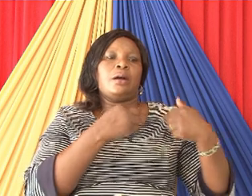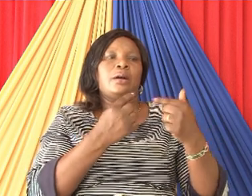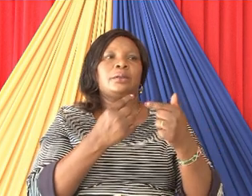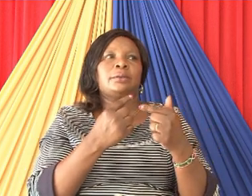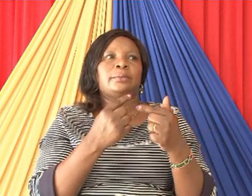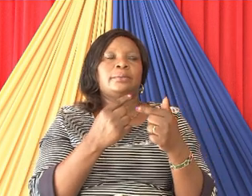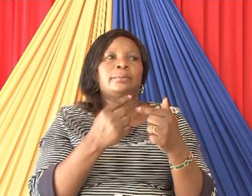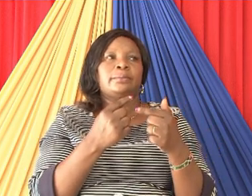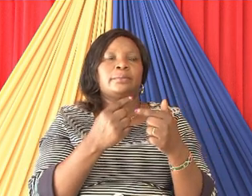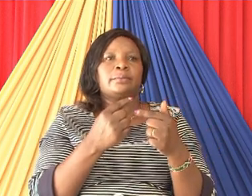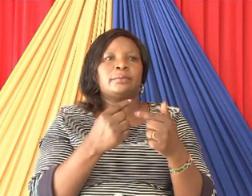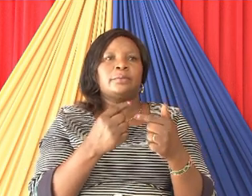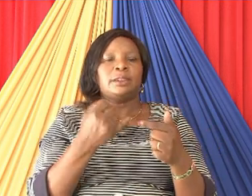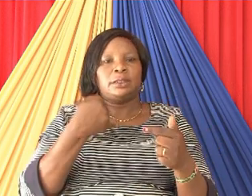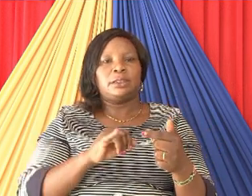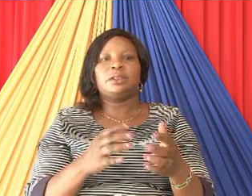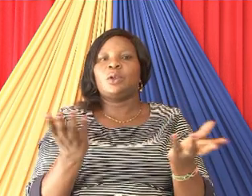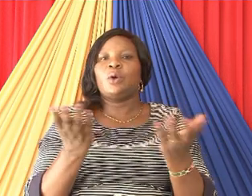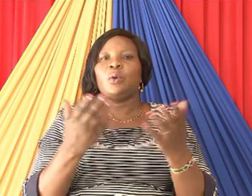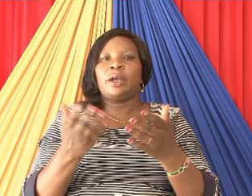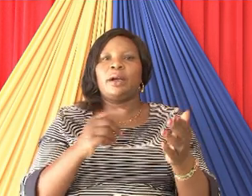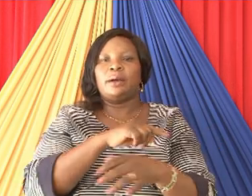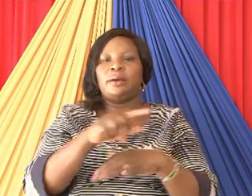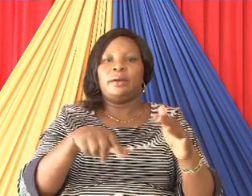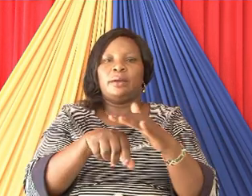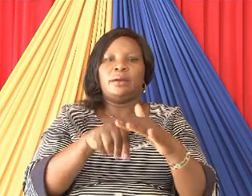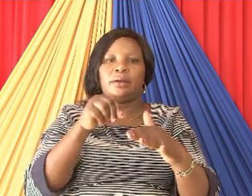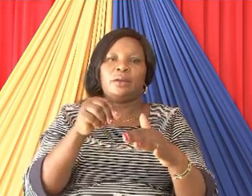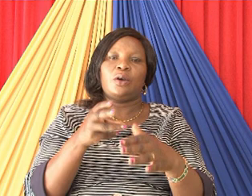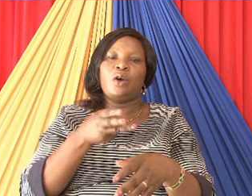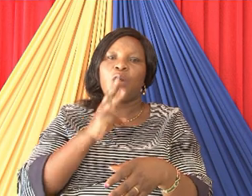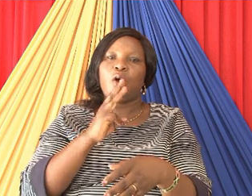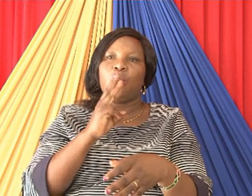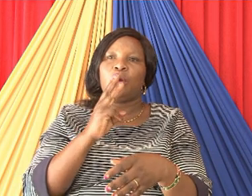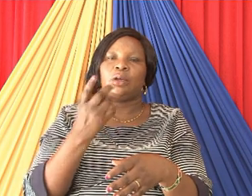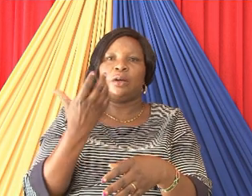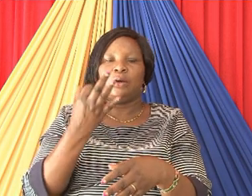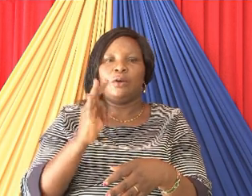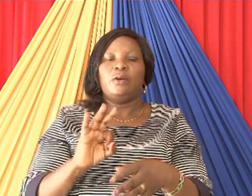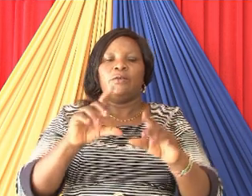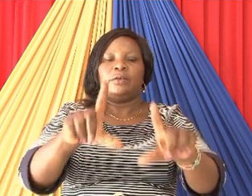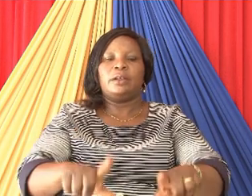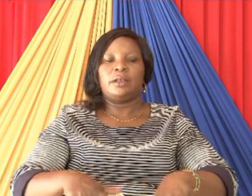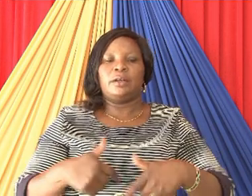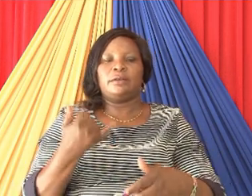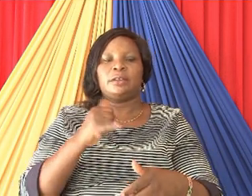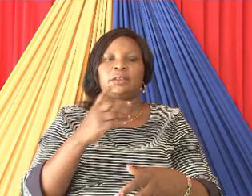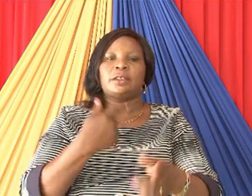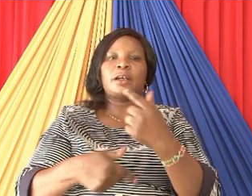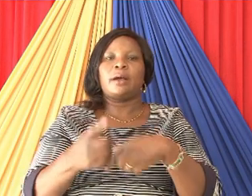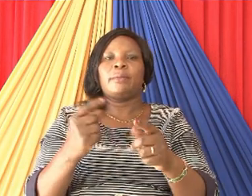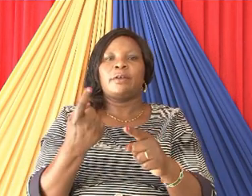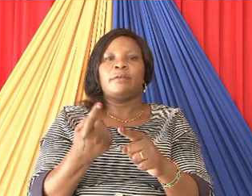utokako chemichemi za uzima. The heart. Shida ilikuwa ni roho. The